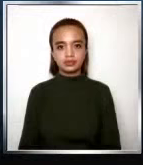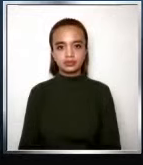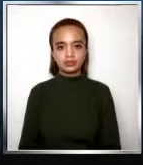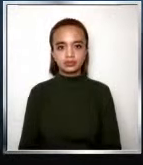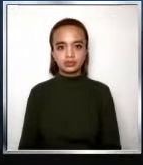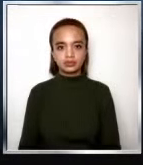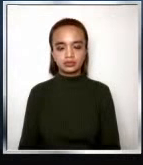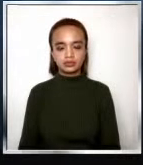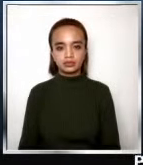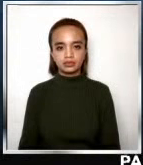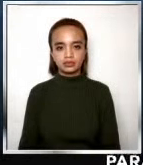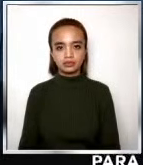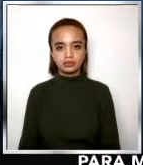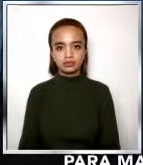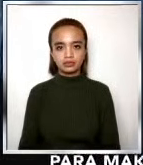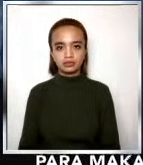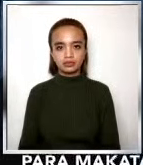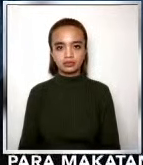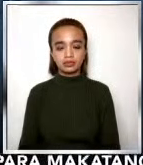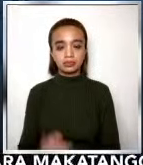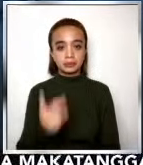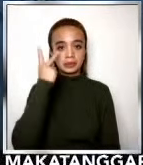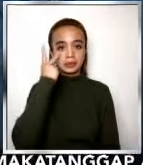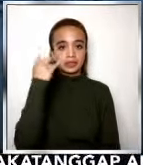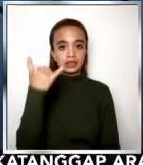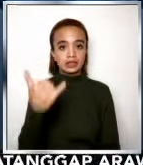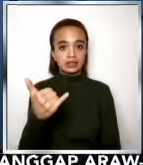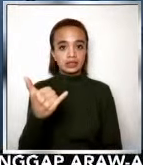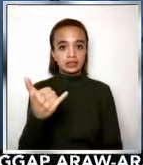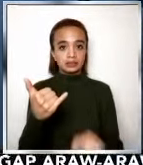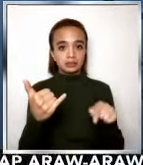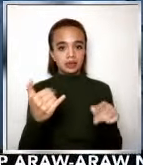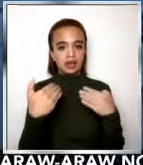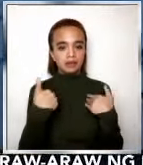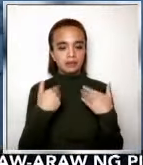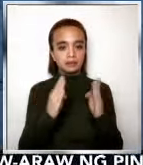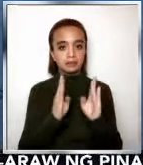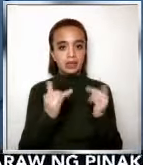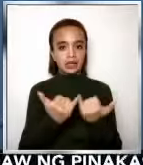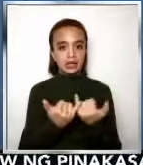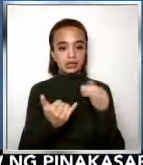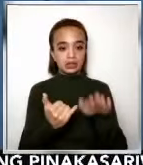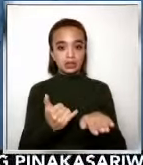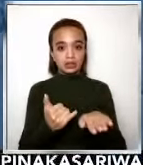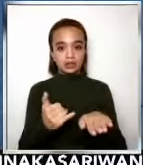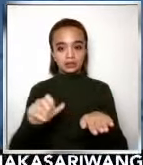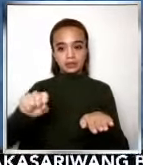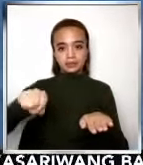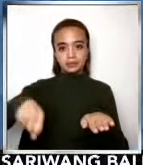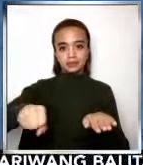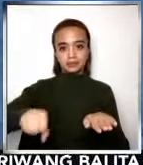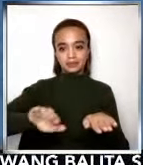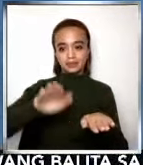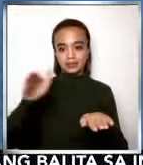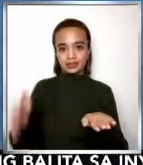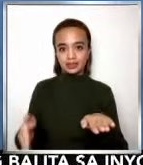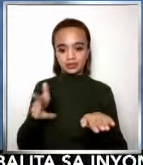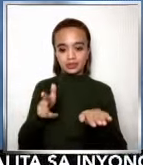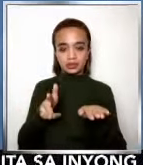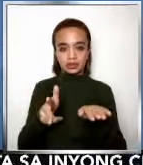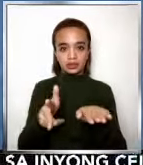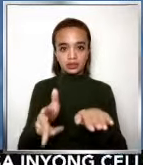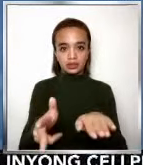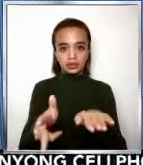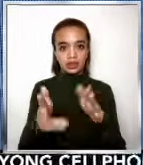Sa kuhang ito ng CCTV ng barangay, makikita ang isang sasakyan at isang tricycle na huminto sa Rizal Avenue sa Santa Cruz,